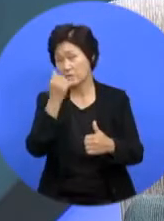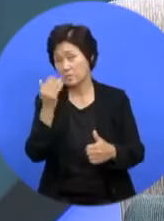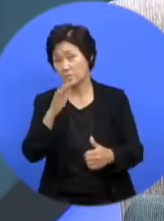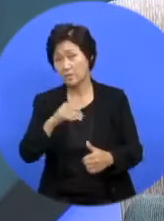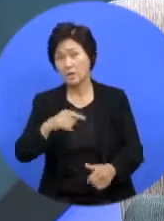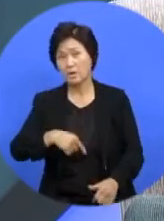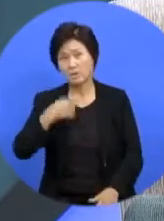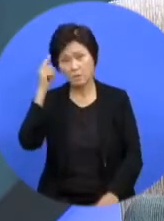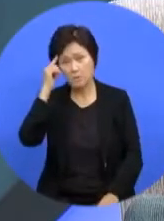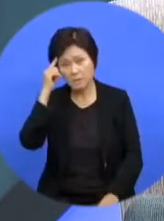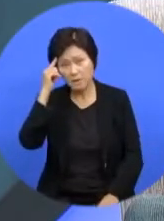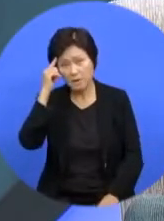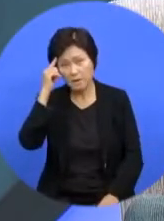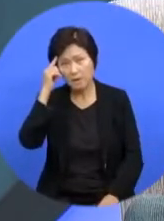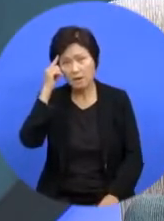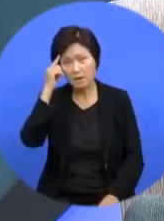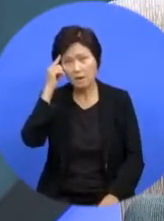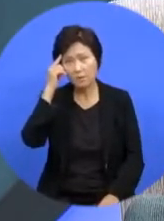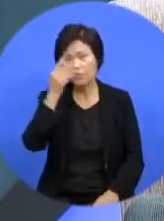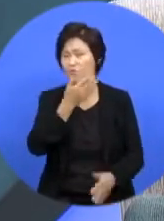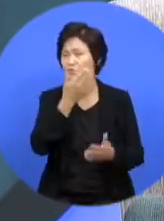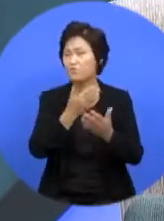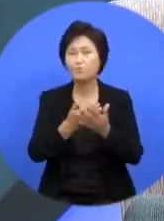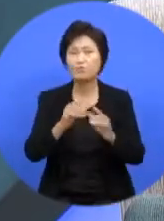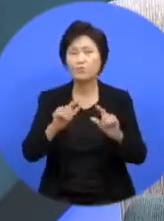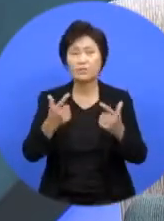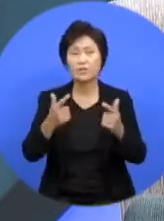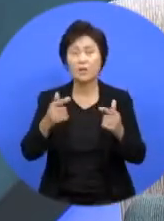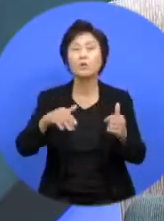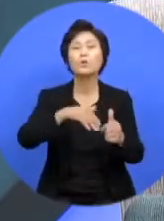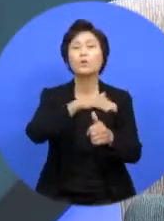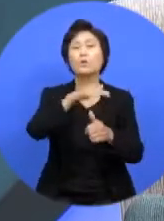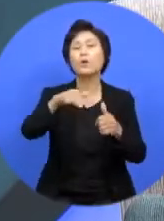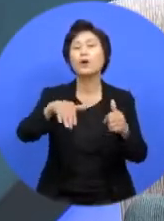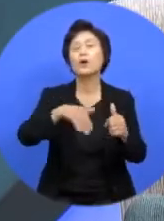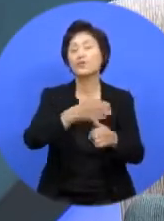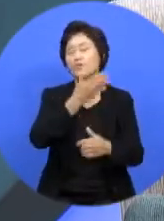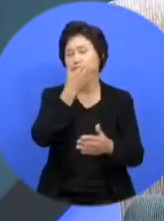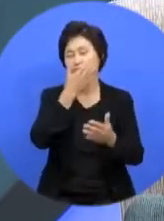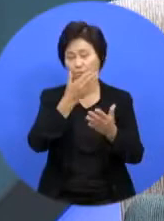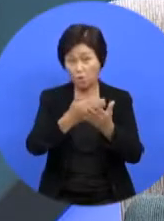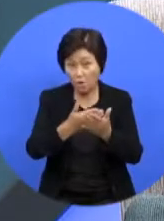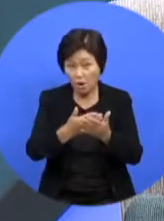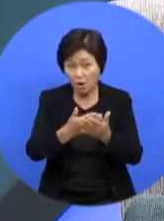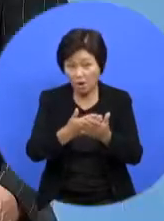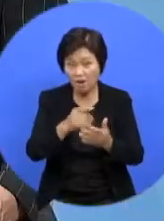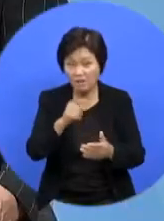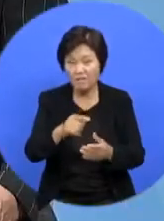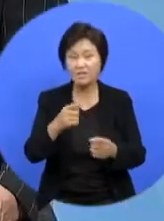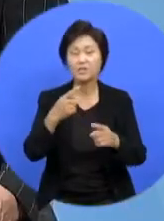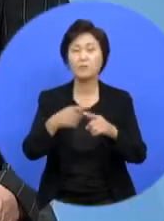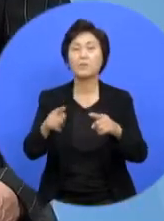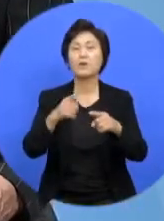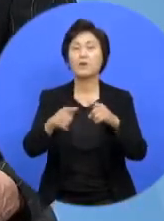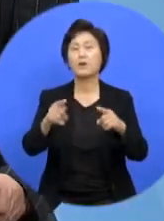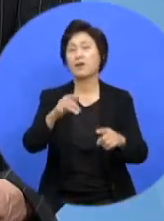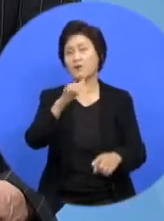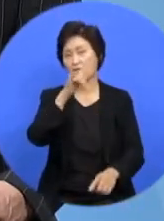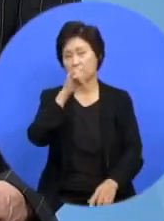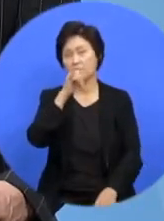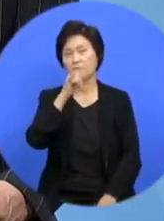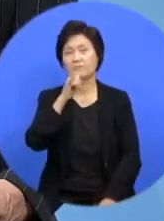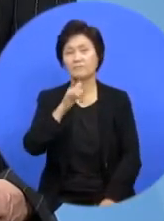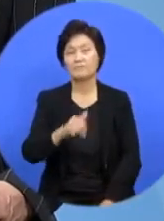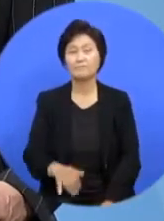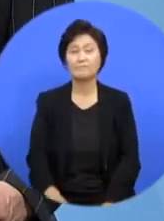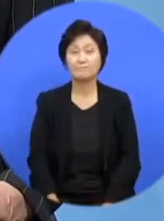중요치 않고 주어지는 대로 잘 받아주는 게 우리는 그걸로만 평가를 예. 하고 있는 그렇죠. 교육이거든요. 몰라요. 예. 그렇게,